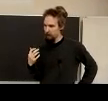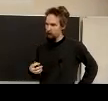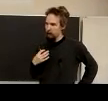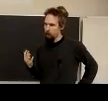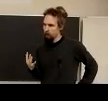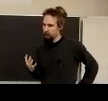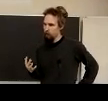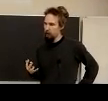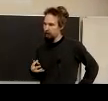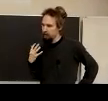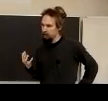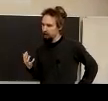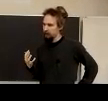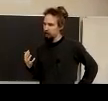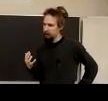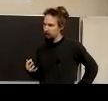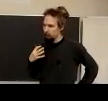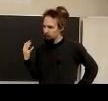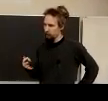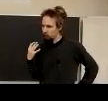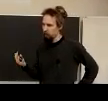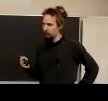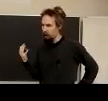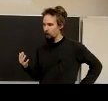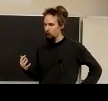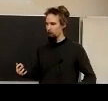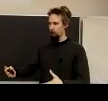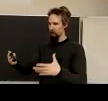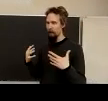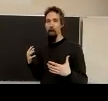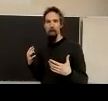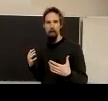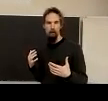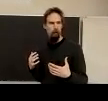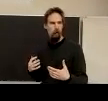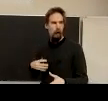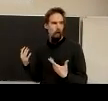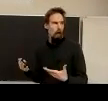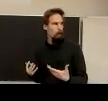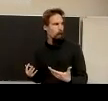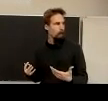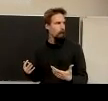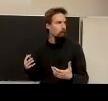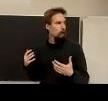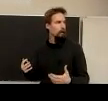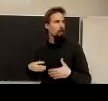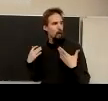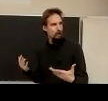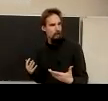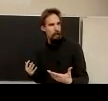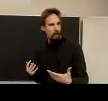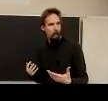meissä. Että toisaalta tämmöinen itsekeskeisten tavoitteiden kuvien ja halujen muodostama egocentrisyys, joka on pohjana tämmöiselle niin